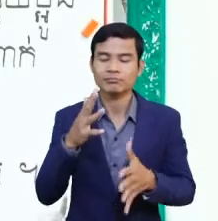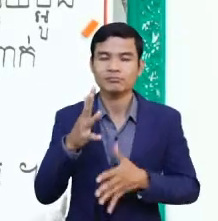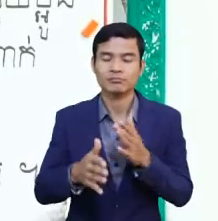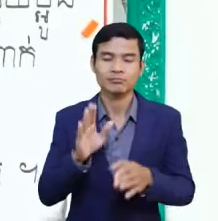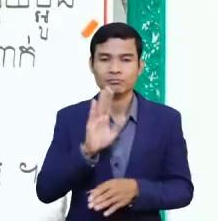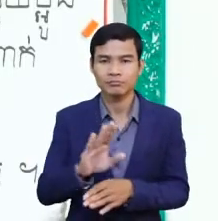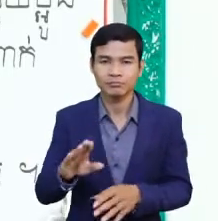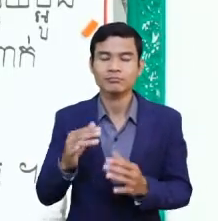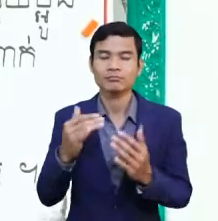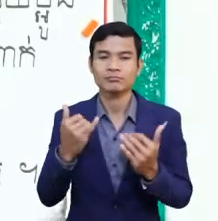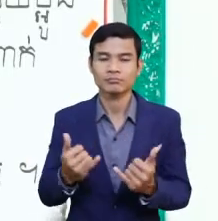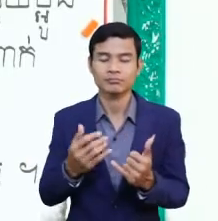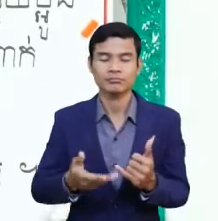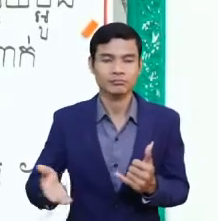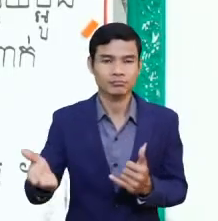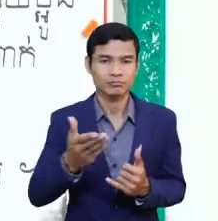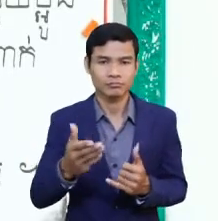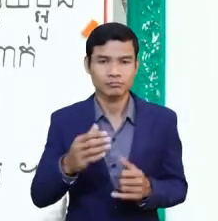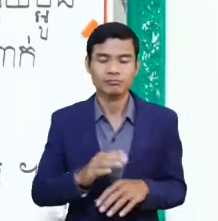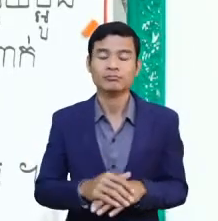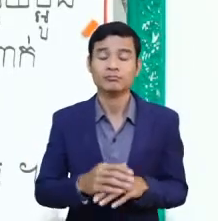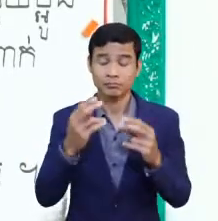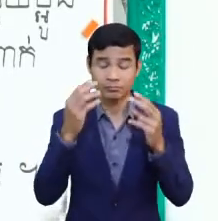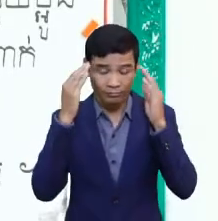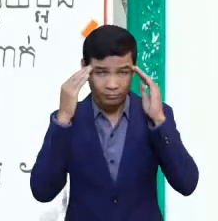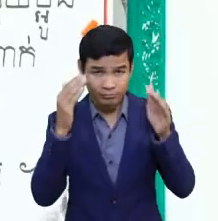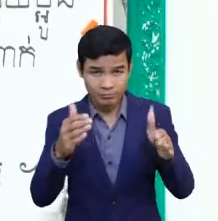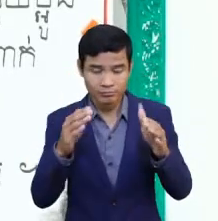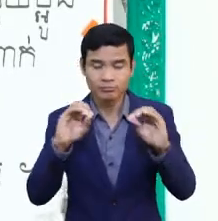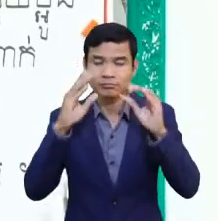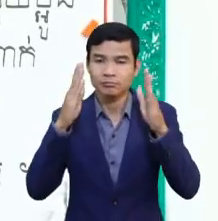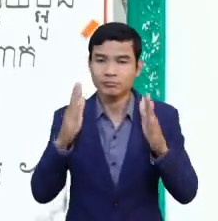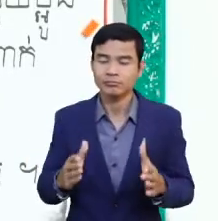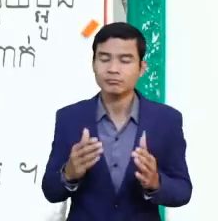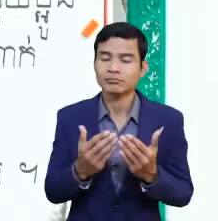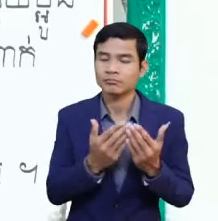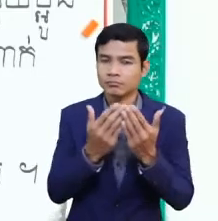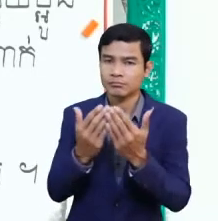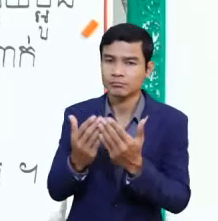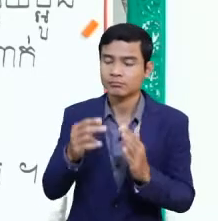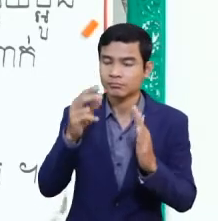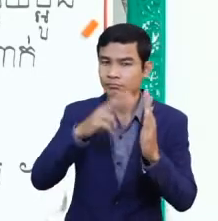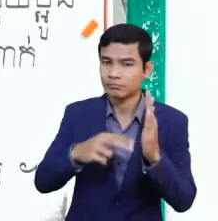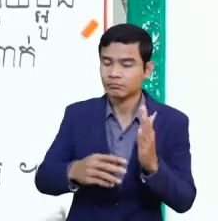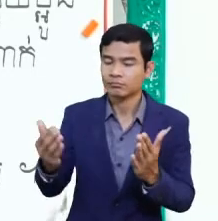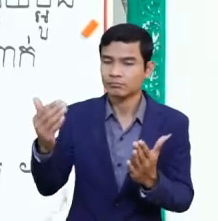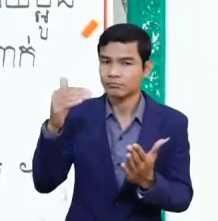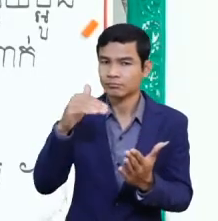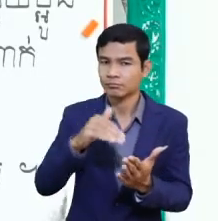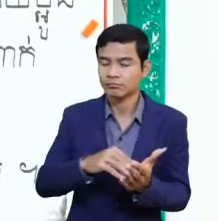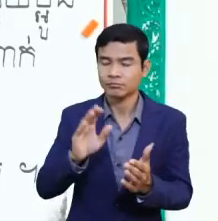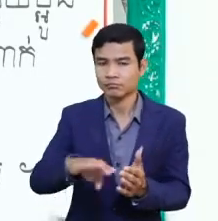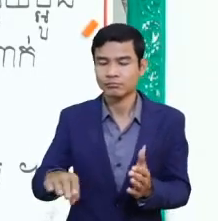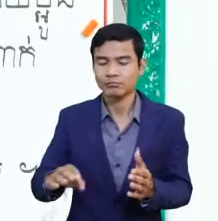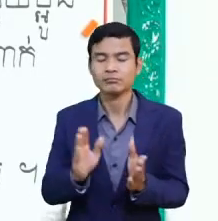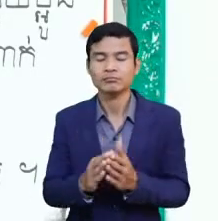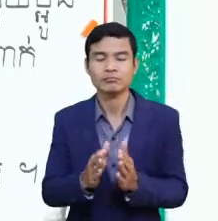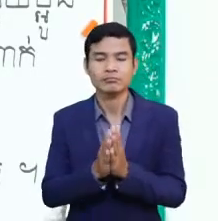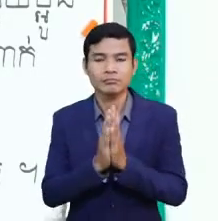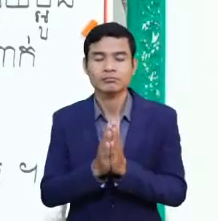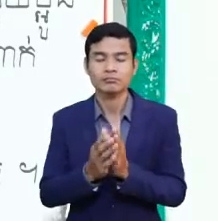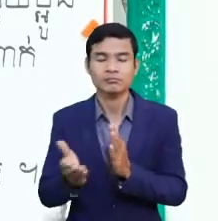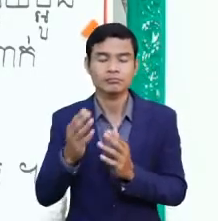con chà lá con từng ác nè chà con chăm sẽ đáp chà nè kêu nâng an ăn tập bật icon sẽ đáp bật đòn tiền nè con chà đối chân